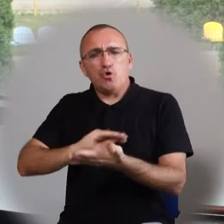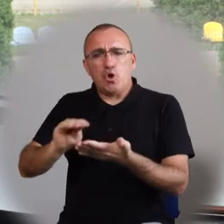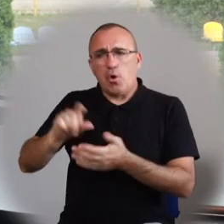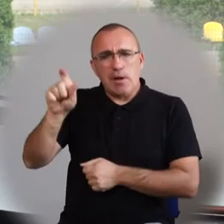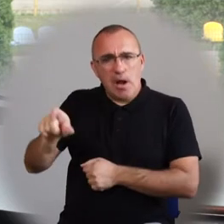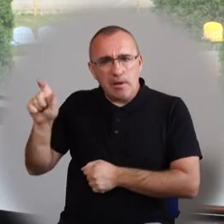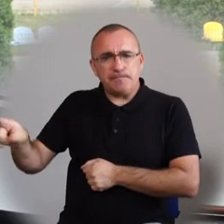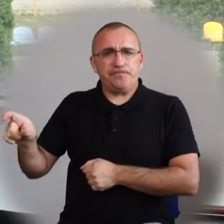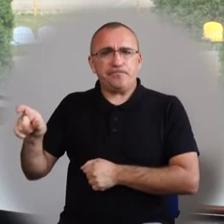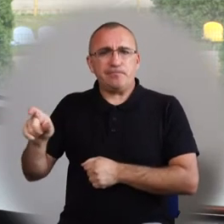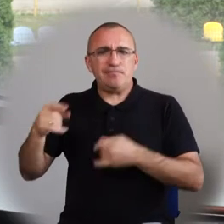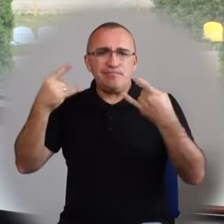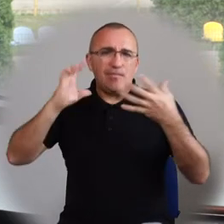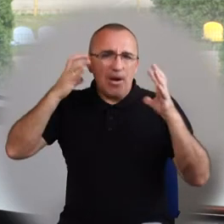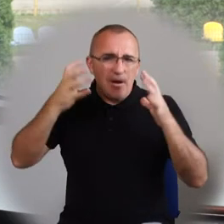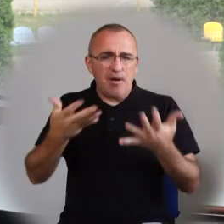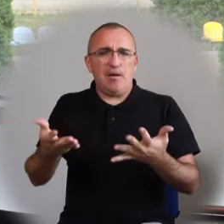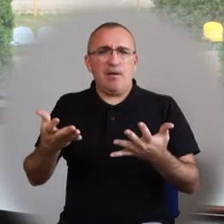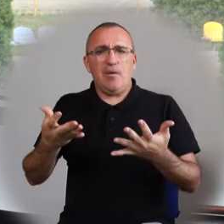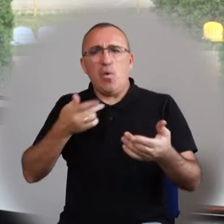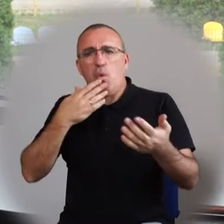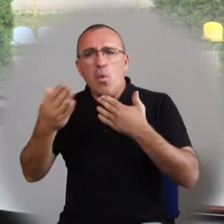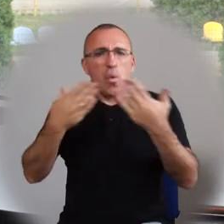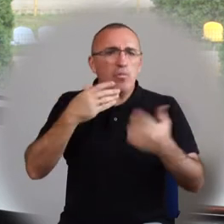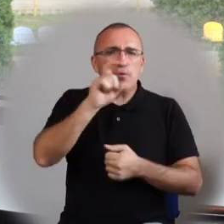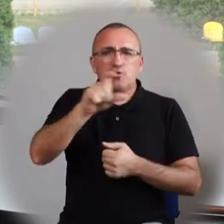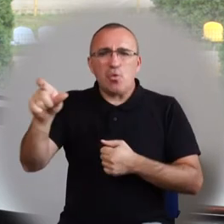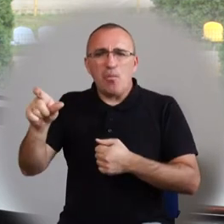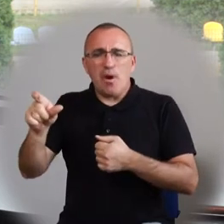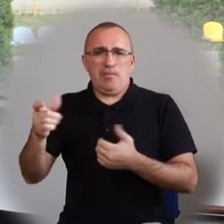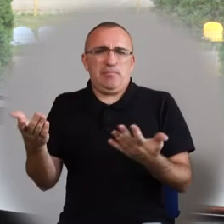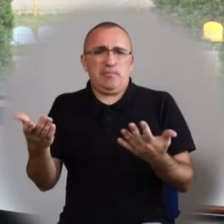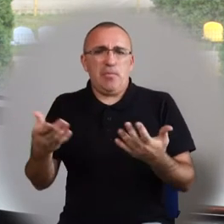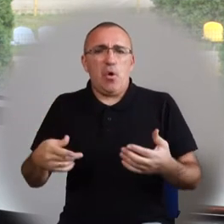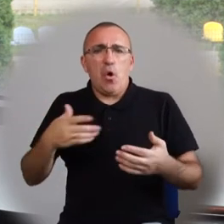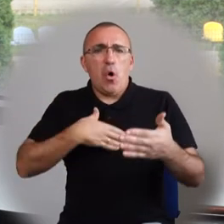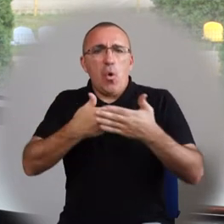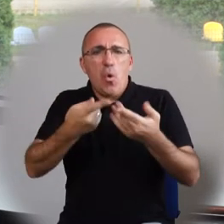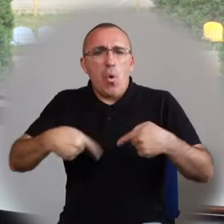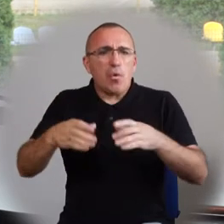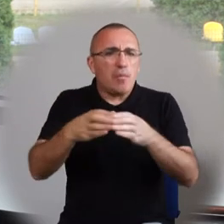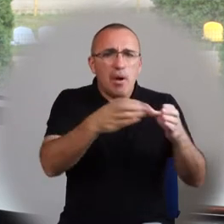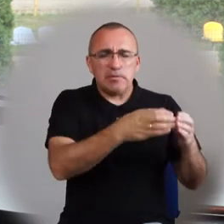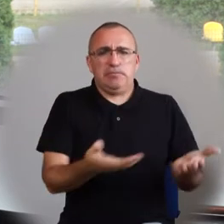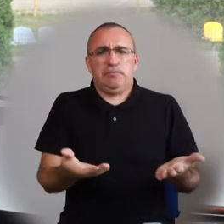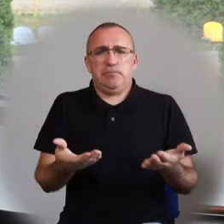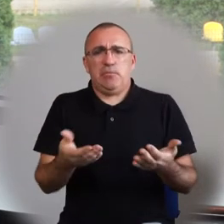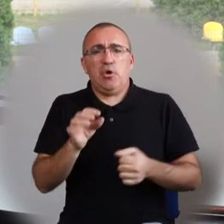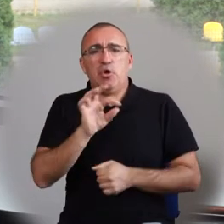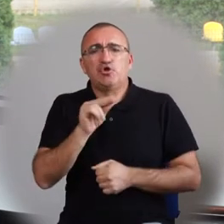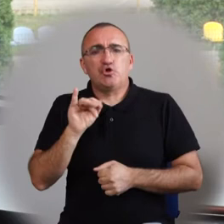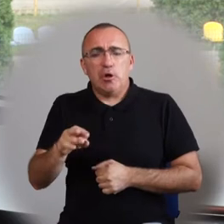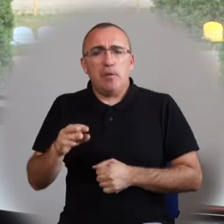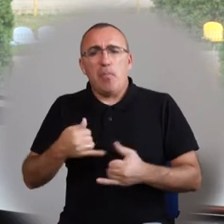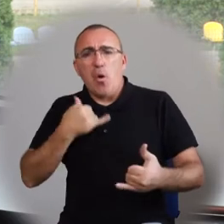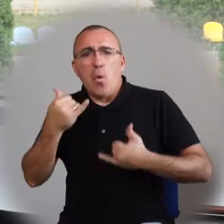журналістами із засобів масової інформації, управління комунікацією з громадськістю, тобто громадські організації. Це те,